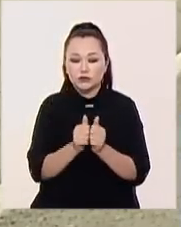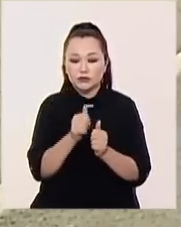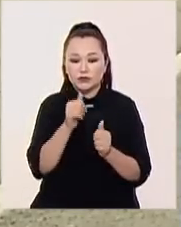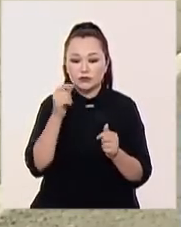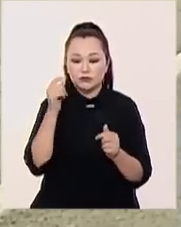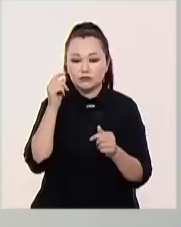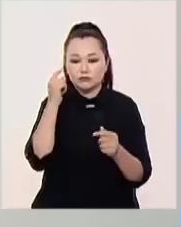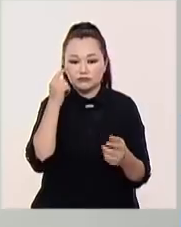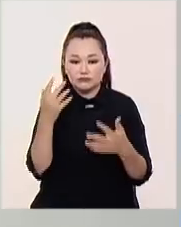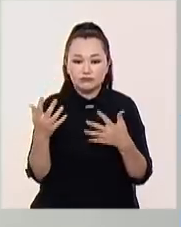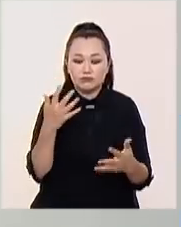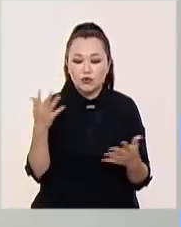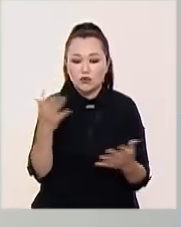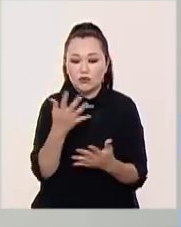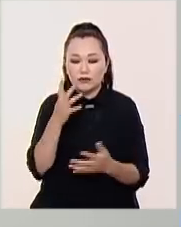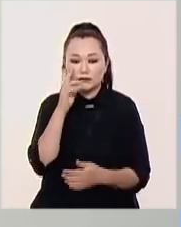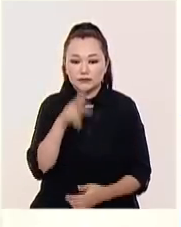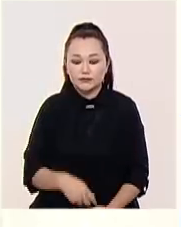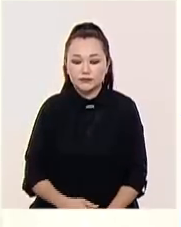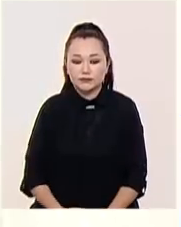теряются в догадках.